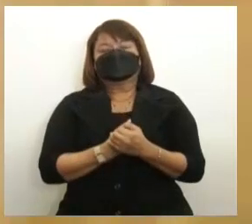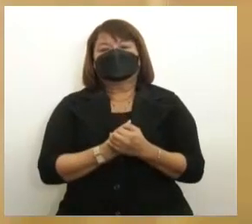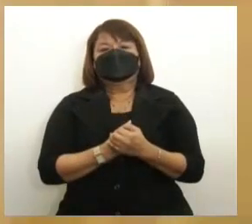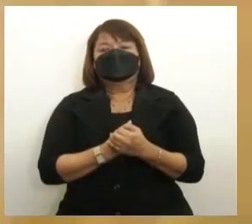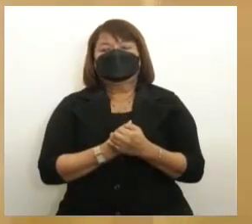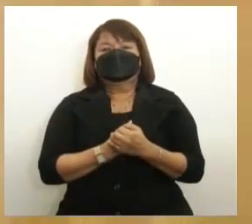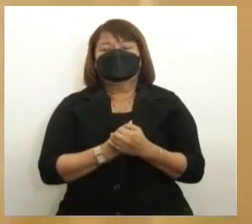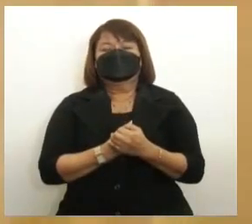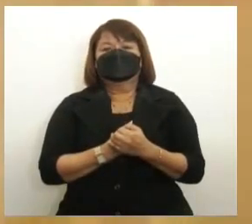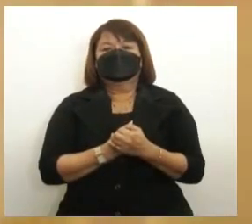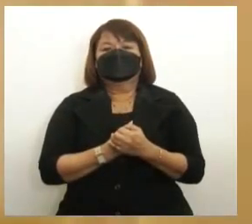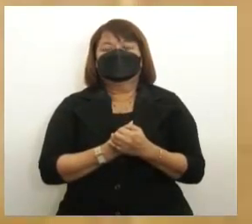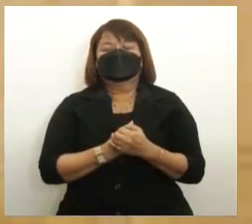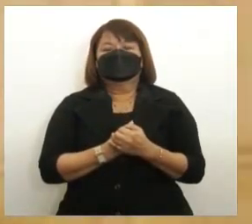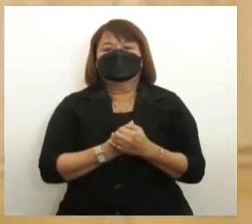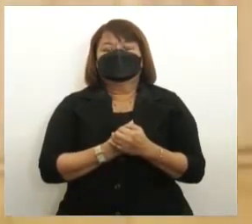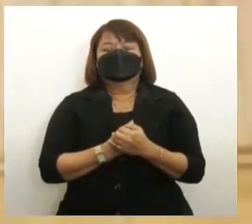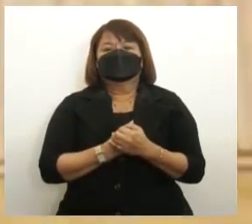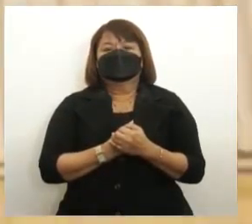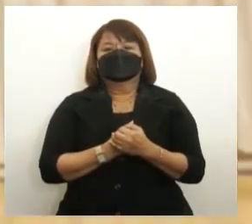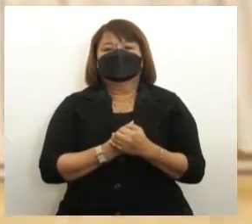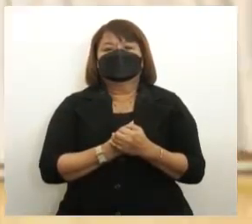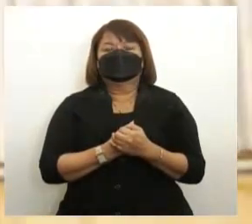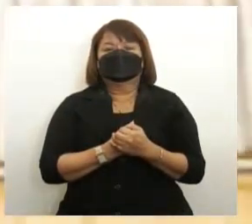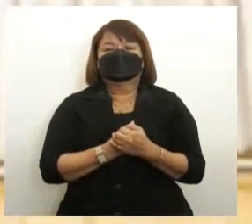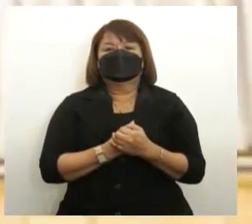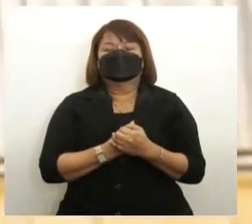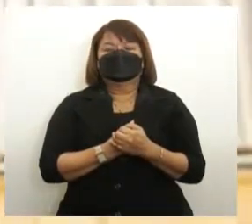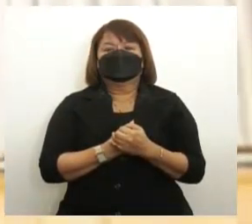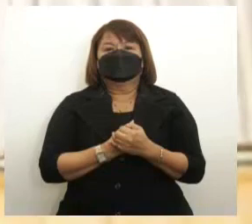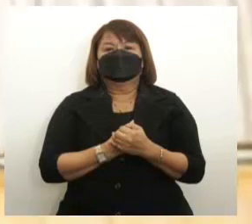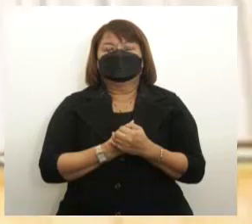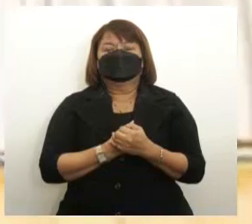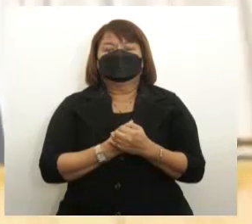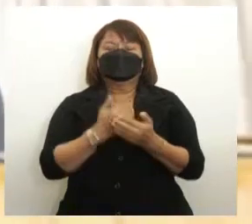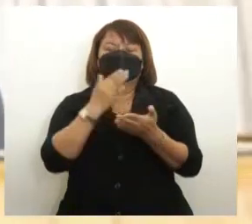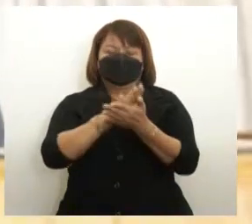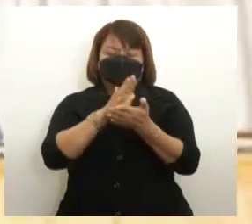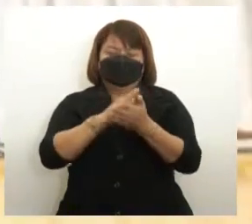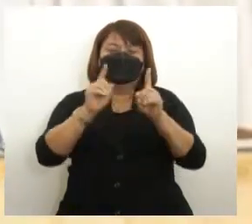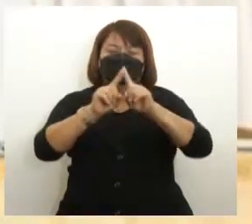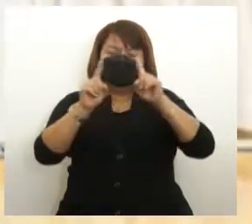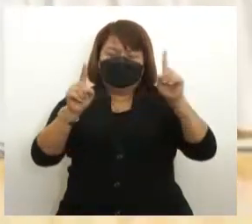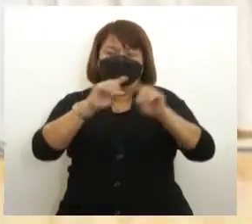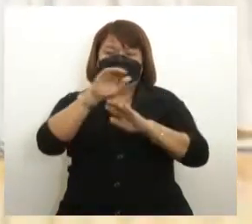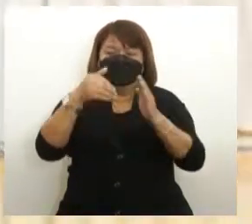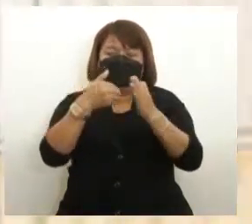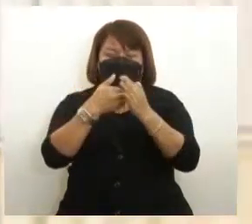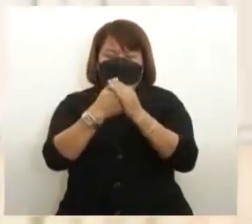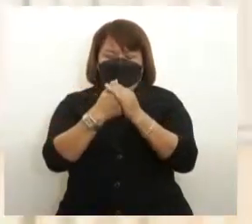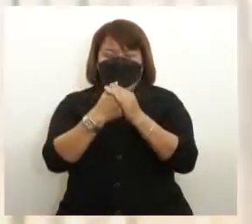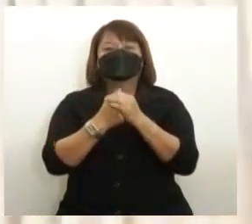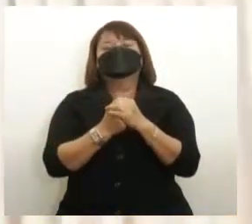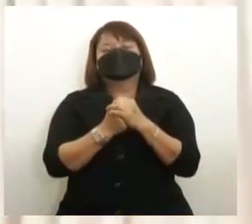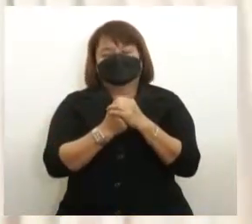งเรียนคำแสนวิทยาสันโรงเรียนสุวรรณคูหาวิทยาสันโรงเรียนเอราวัณวิทยาคมโรงเรียนโนนเมืองวิ